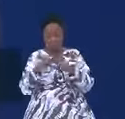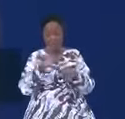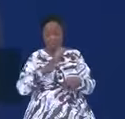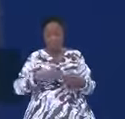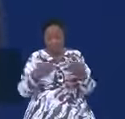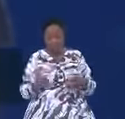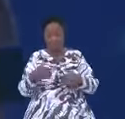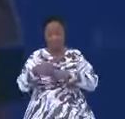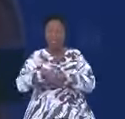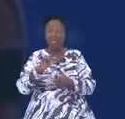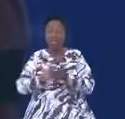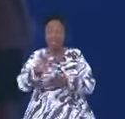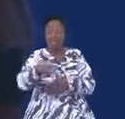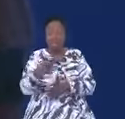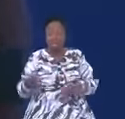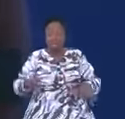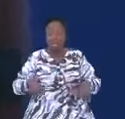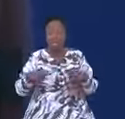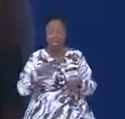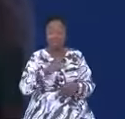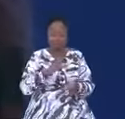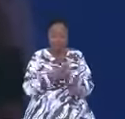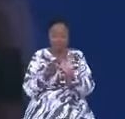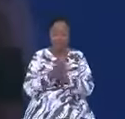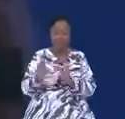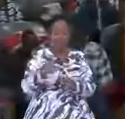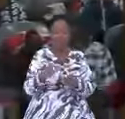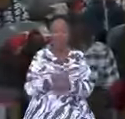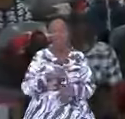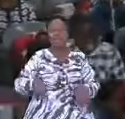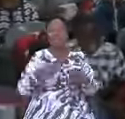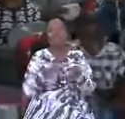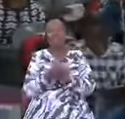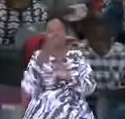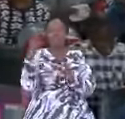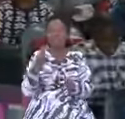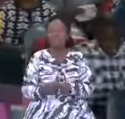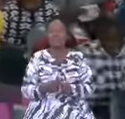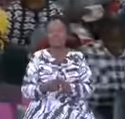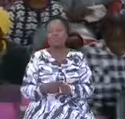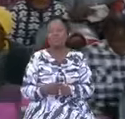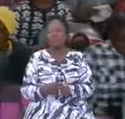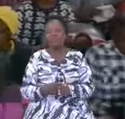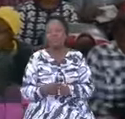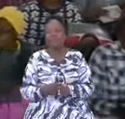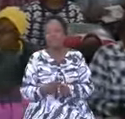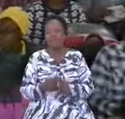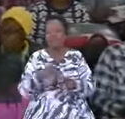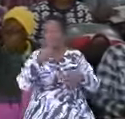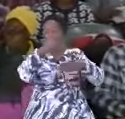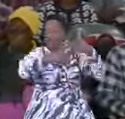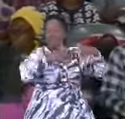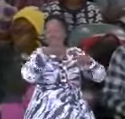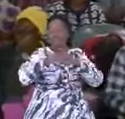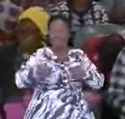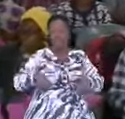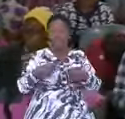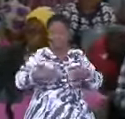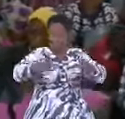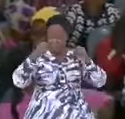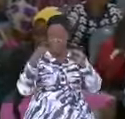sera utile le progrès dans ta vie la puissante dans ta vie